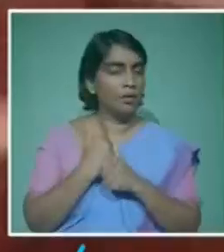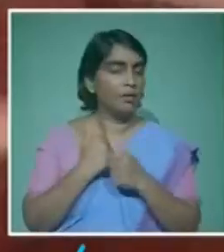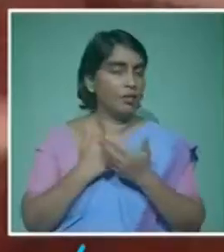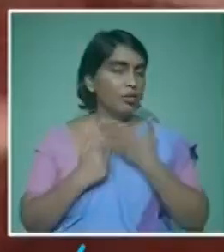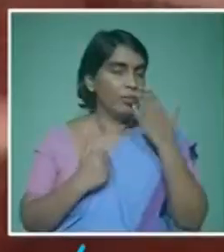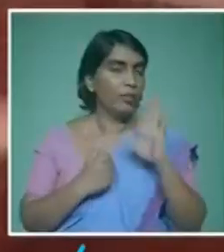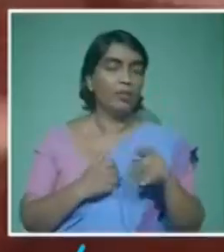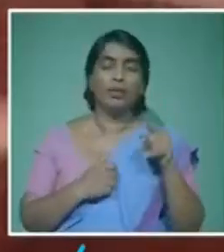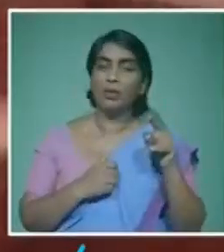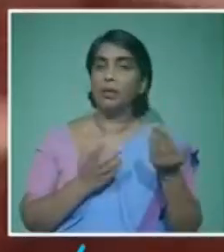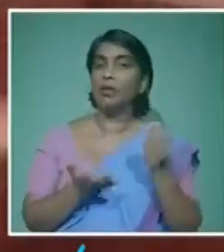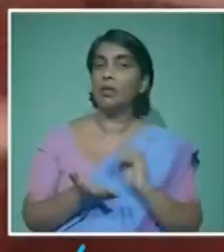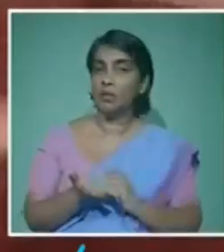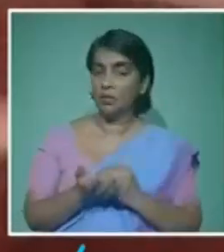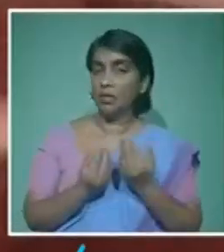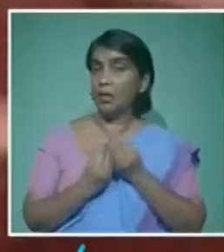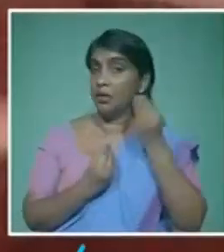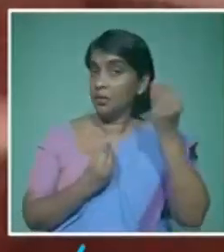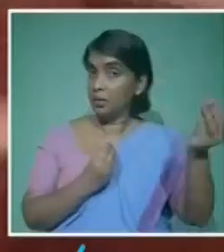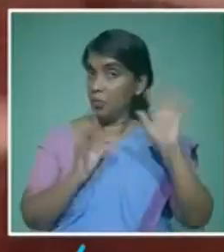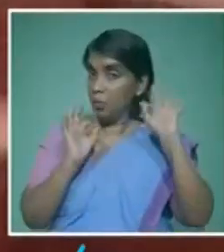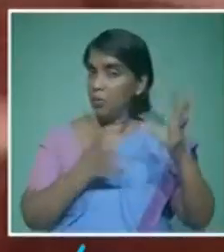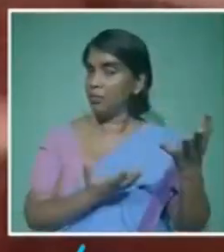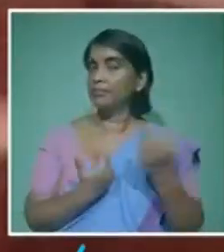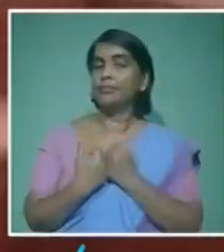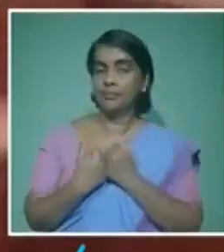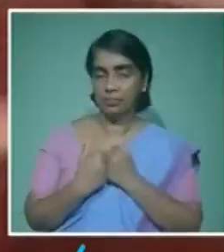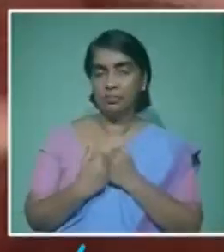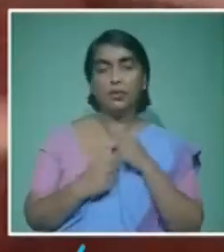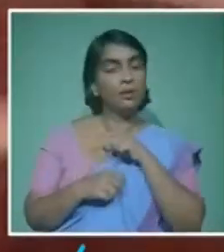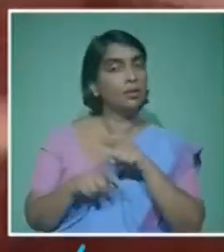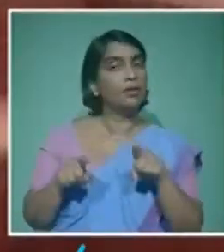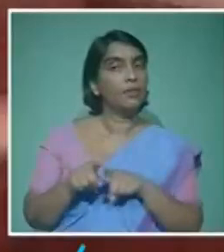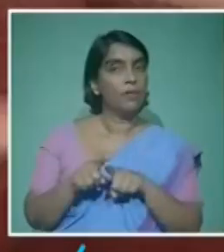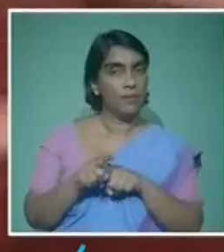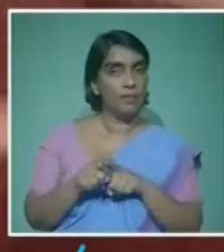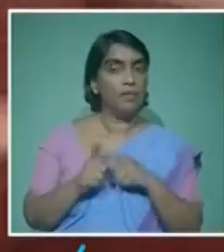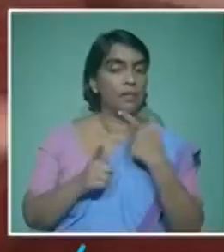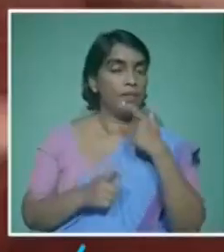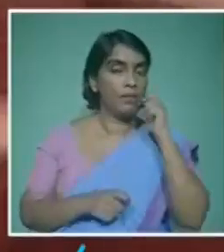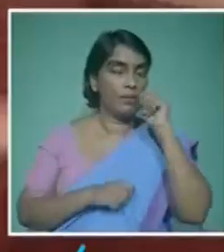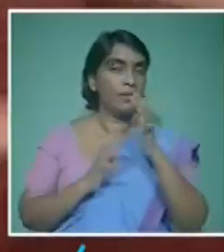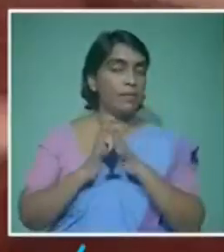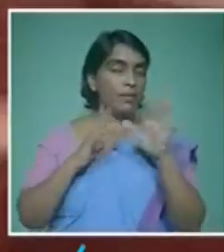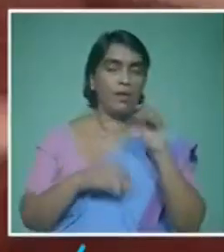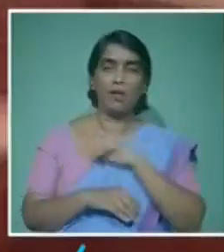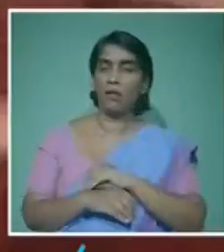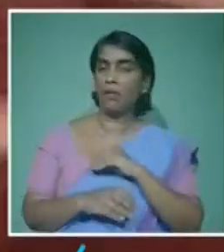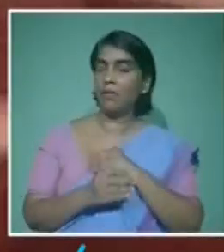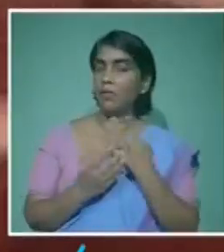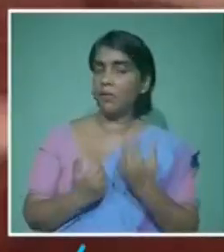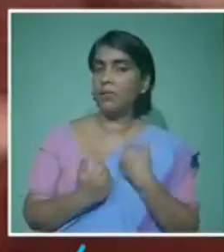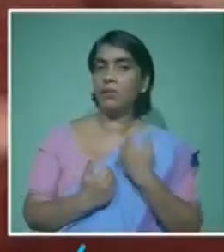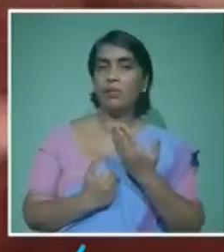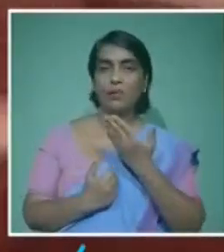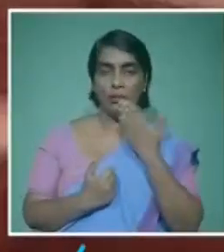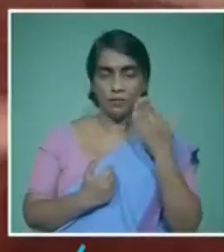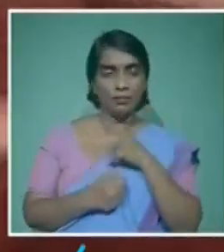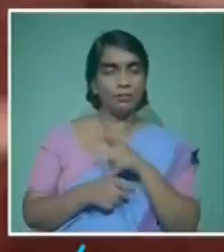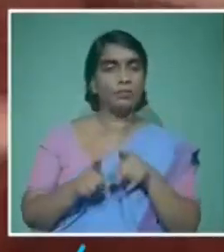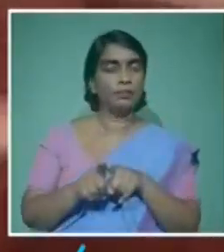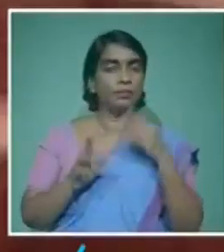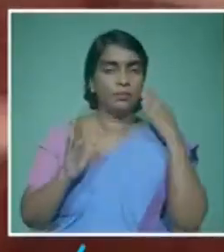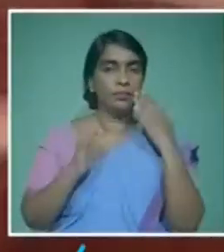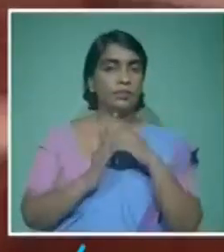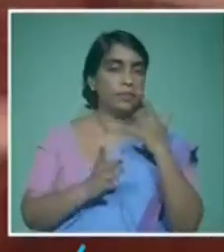கடற்தொழிலாளர்களும் பயமின்றி கடற்தொழிலில் ஈடுபடக்கூடியதொரு சூழலை உருவாக்குவதே கடல் தொழில் அமைச்சின் நோக்கமாகும். அதாவது